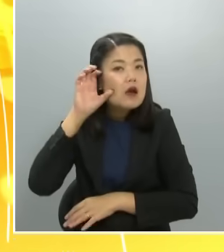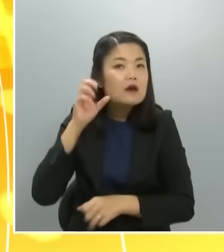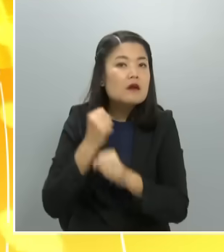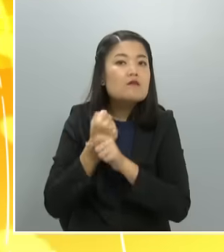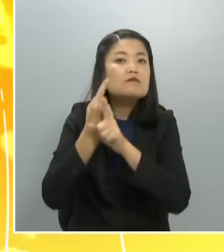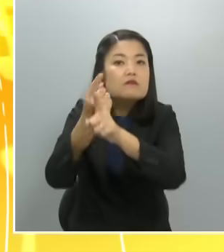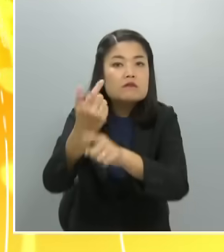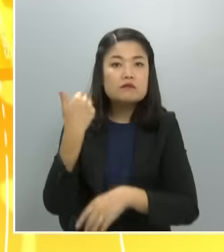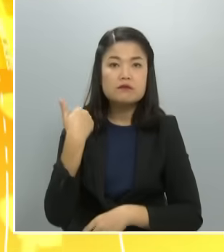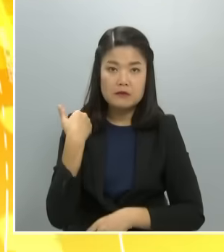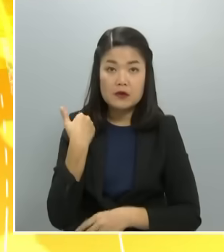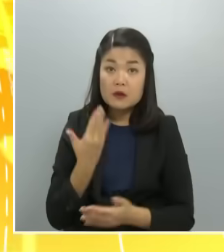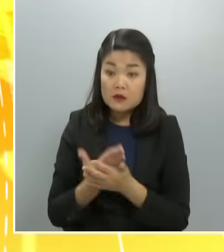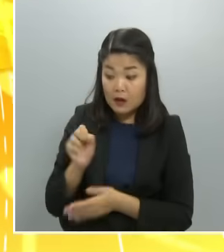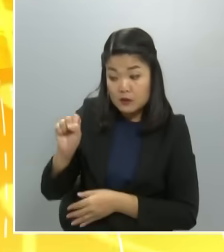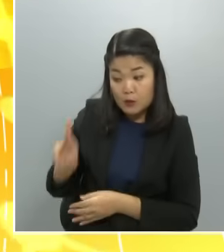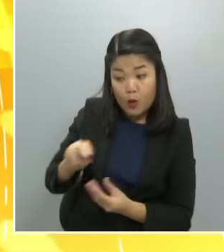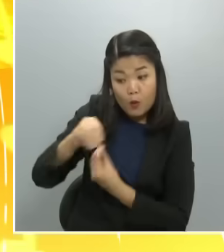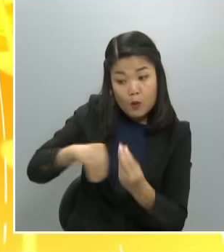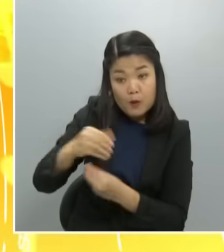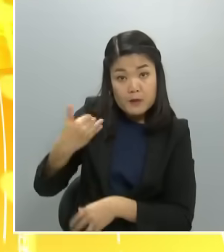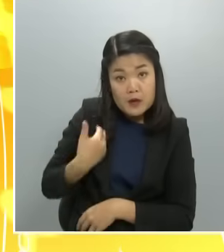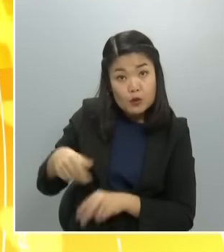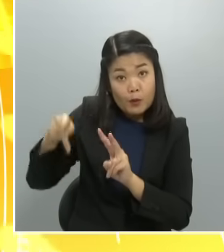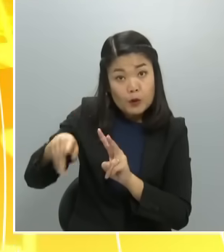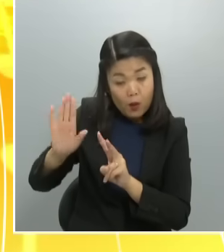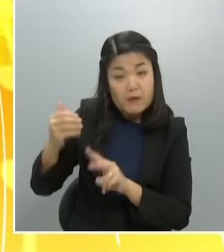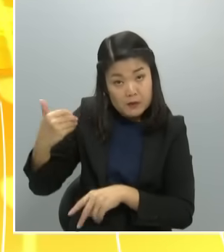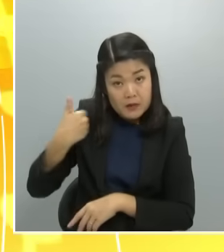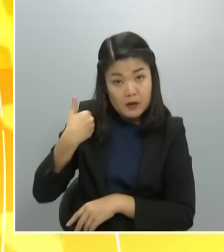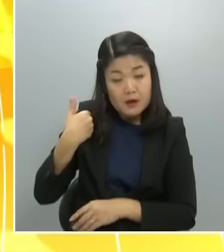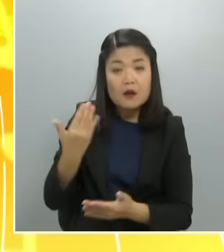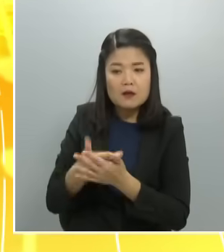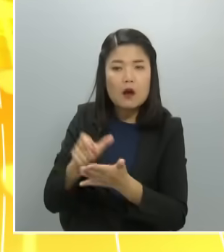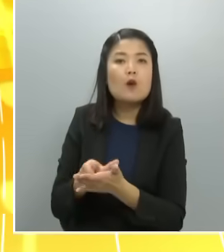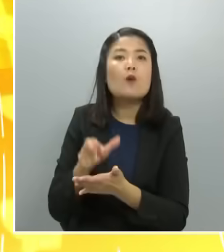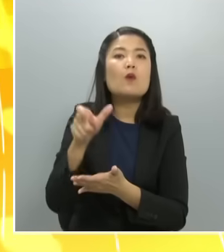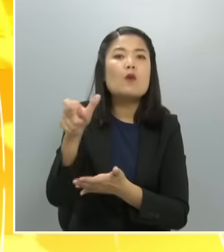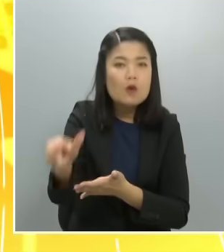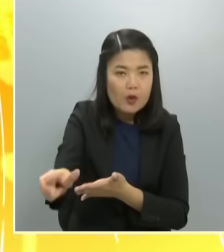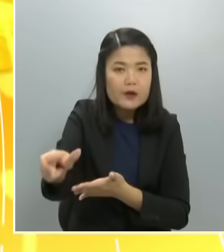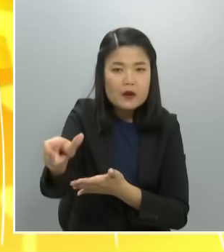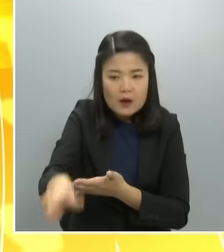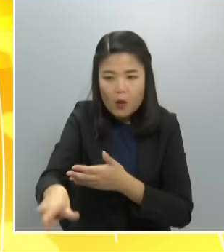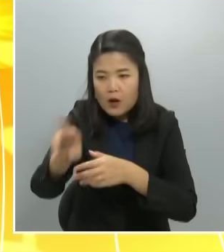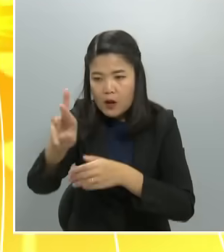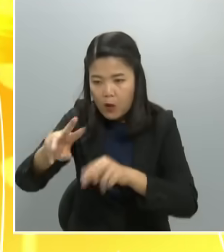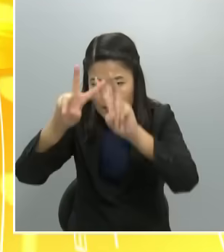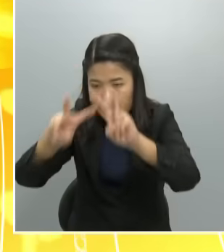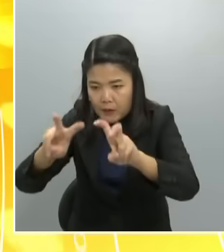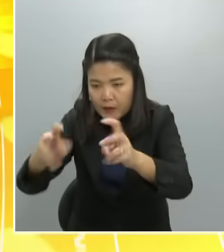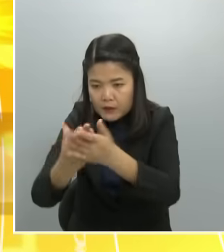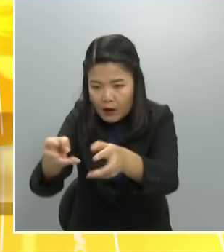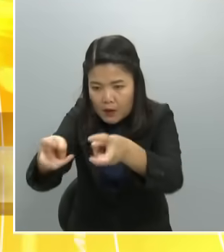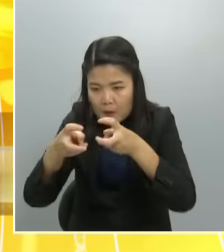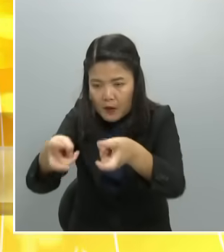ว่าคุณพอมีเงินสำรองหมุนเวียนไหมสัก 2,000 กว่าบาทเขาบอกว่าถ้าเราเอาเงินไปให้เขาเนี่ยเขาจะไปเจาะระบบแล้วก็ดึงเงินออกมาให้ครับ